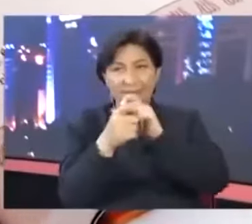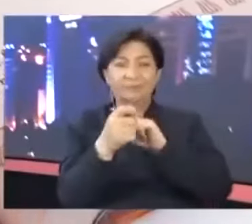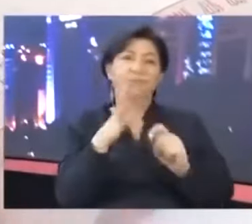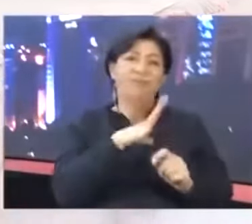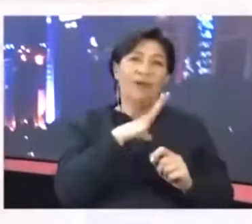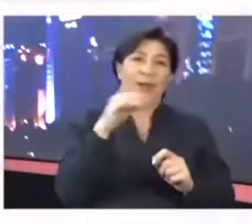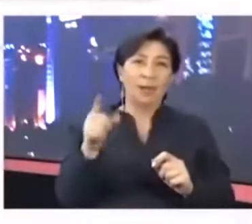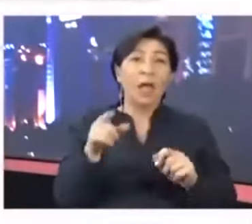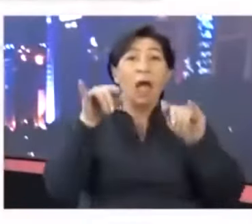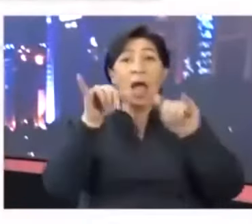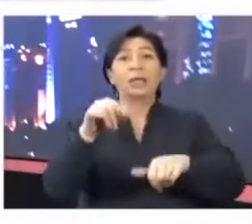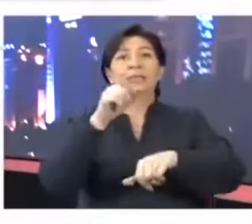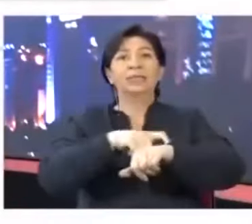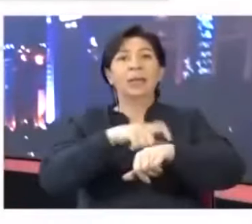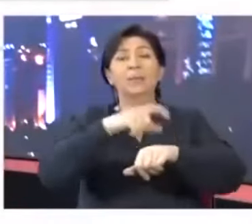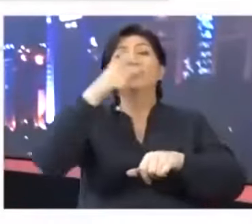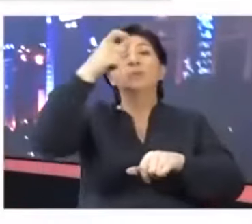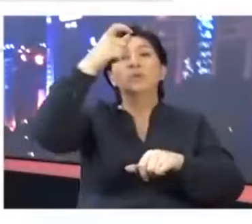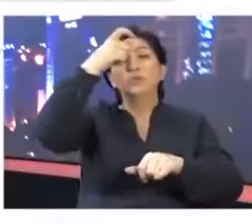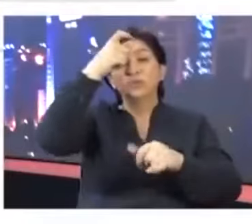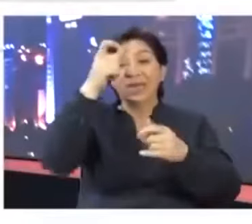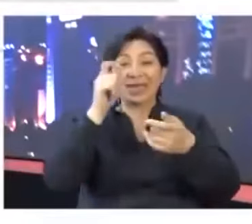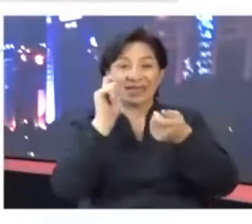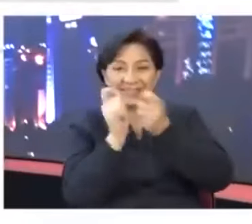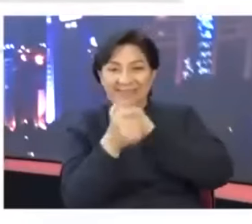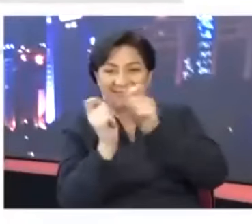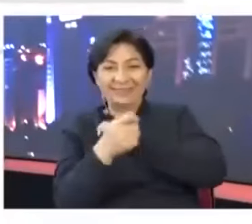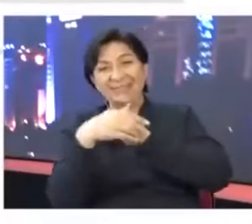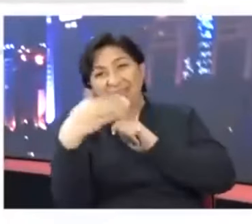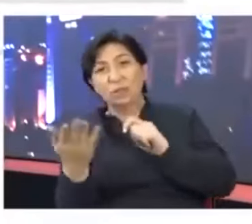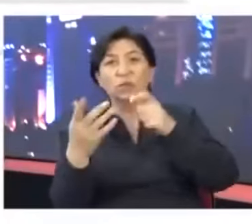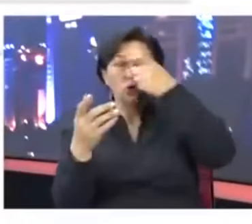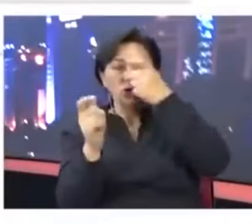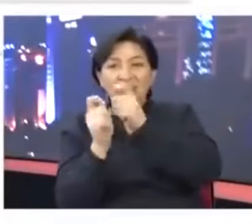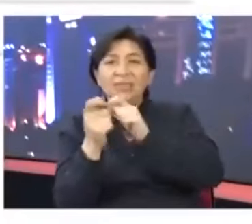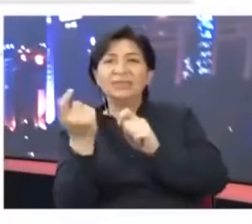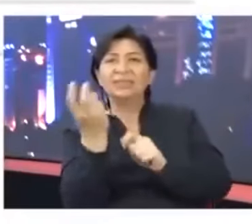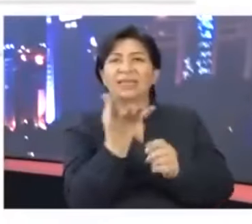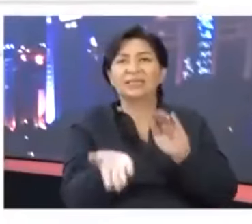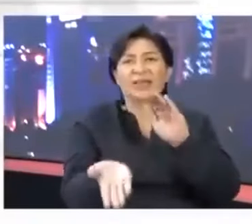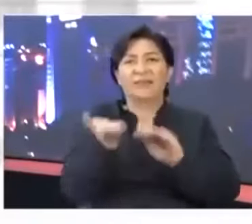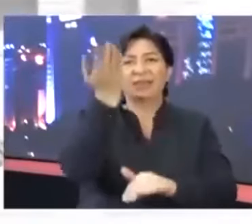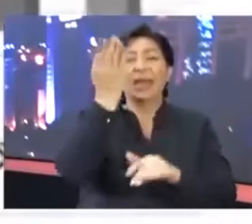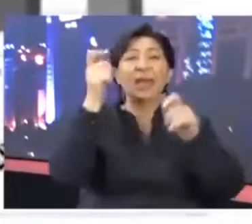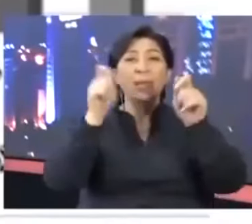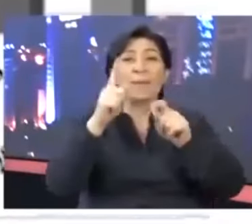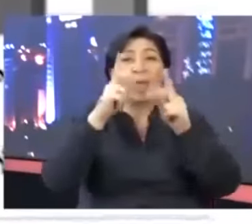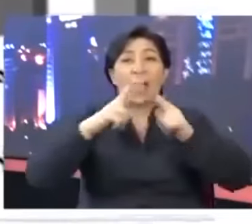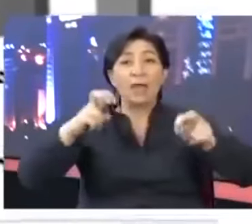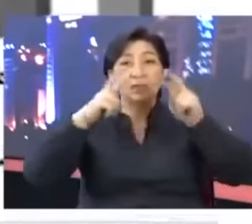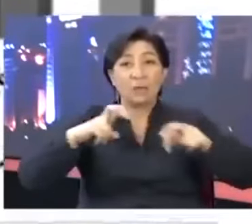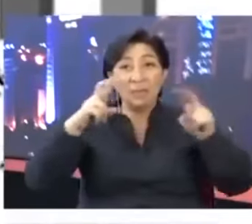bulunmaktadır aynı dönem Türkçe yazılmış tefsirlerin dışında Türkçeye çevrilmiş tefsirler sayıca daha fazladır yapılan bir